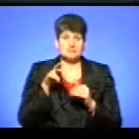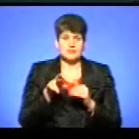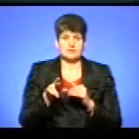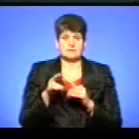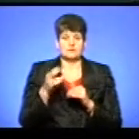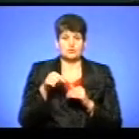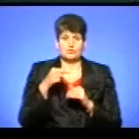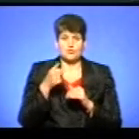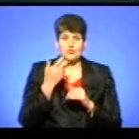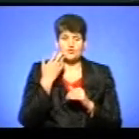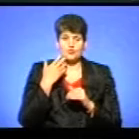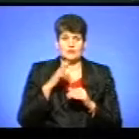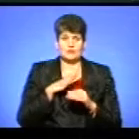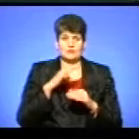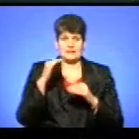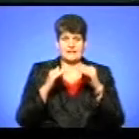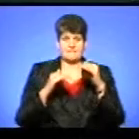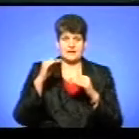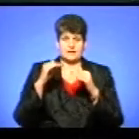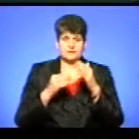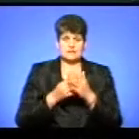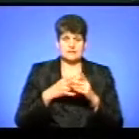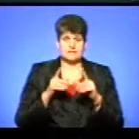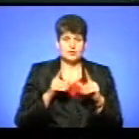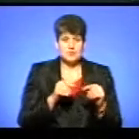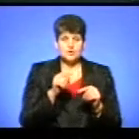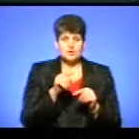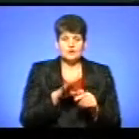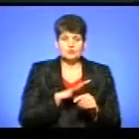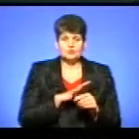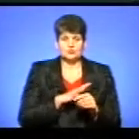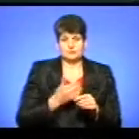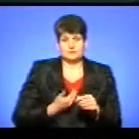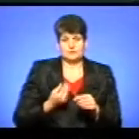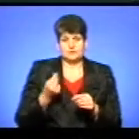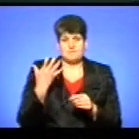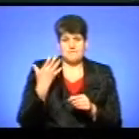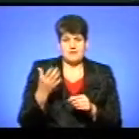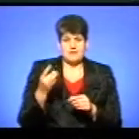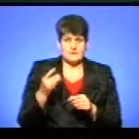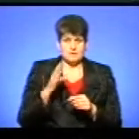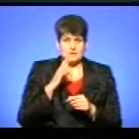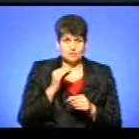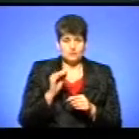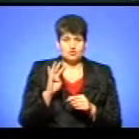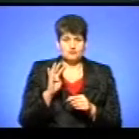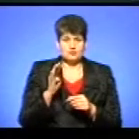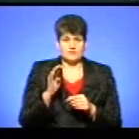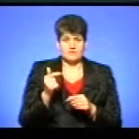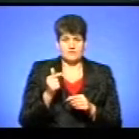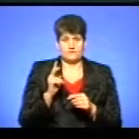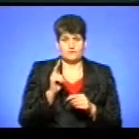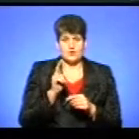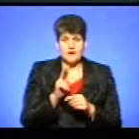коли міська рада ввела диференційований тариф на проїзд. Тоді він становив готівкою 5 гривень у маршрутках і 4 у